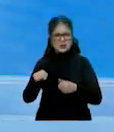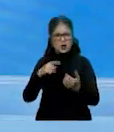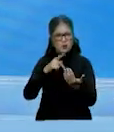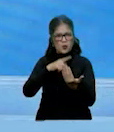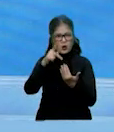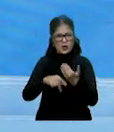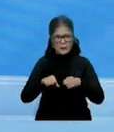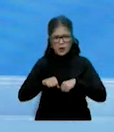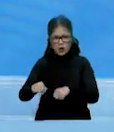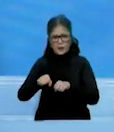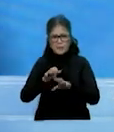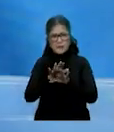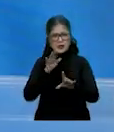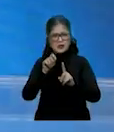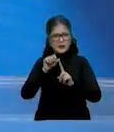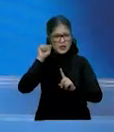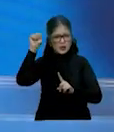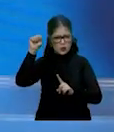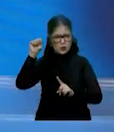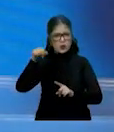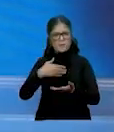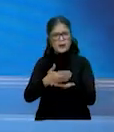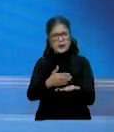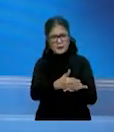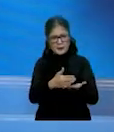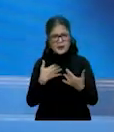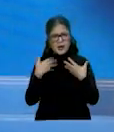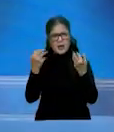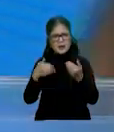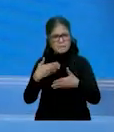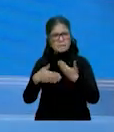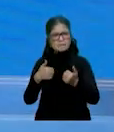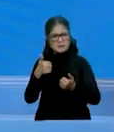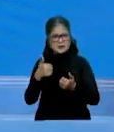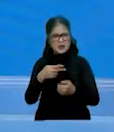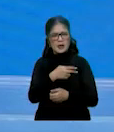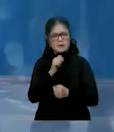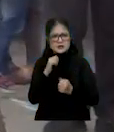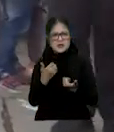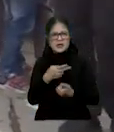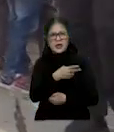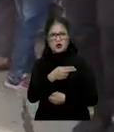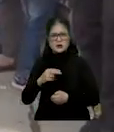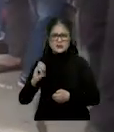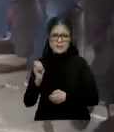di berbagai tempat diharapkan menjadi langkah nyata menghadapi Indonesia Emas.